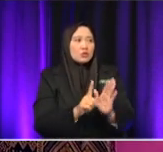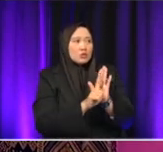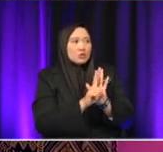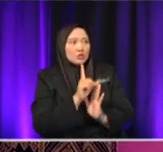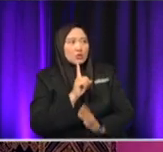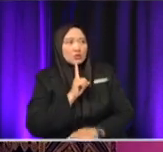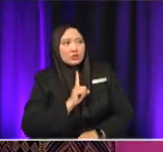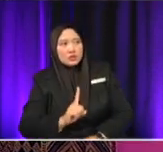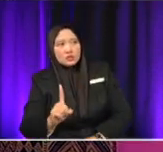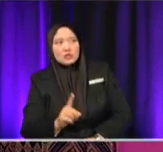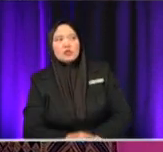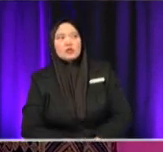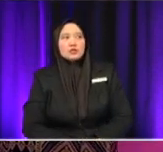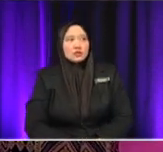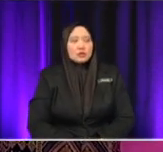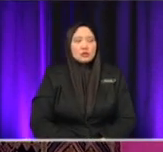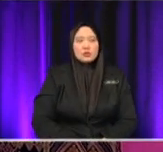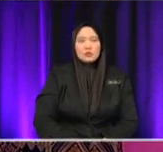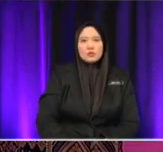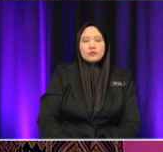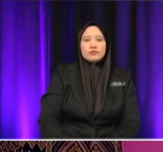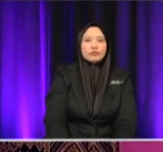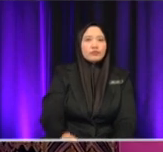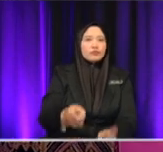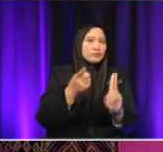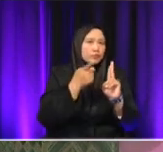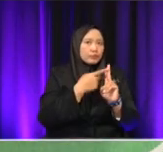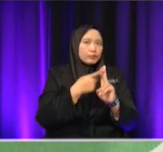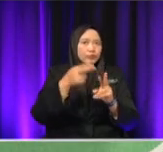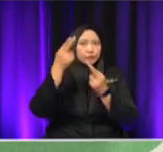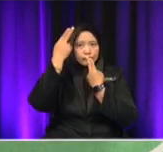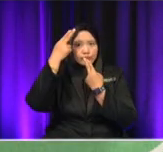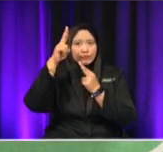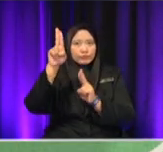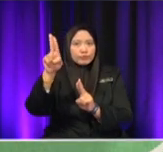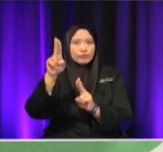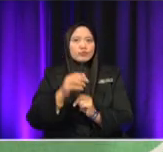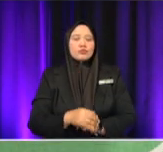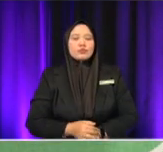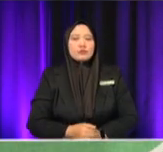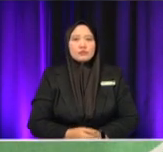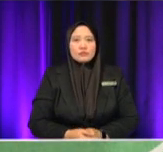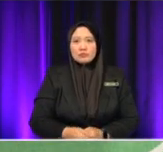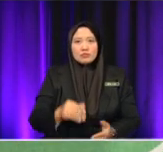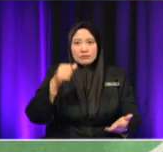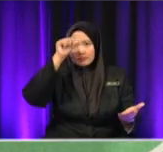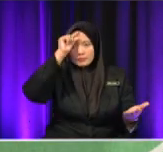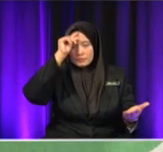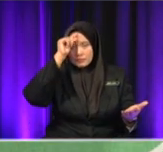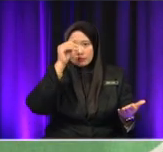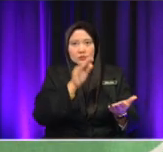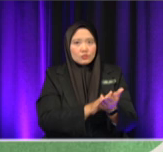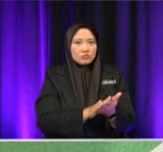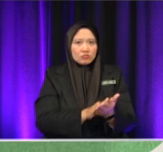melakukan pembayaran zakat dan sebagainya Kemudian yang kedua kita menghormati suami kita ah jangan kita membuka pasangan kita